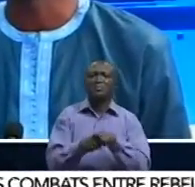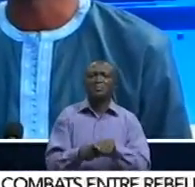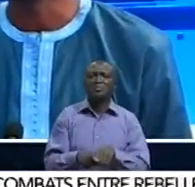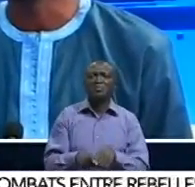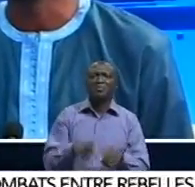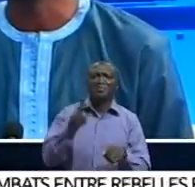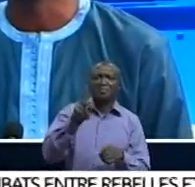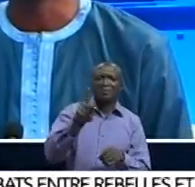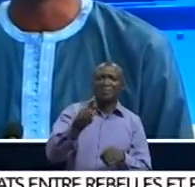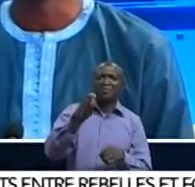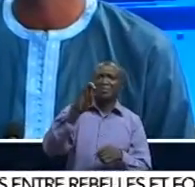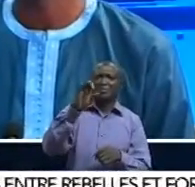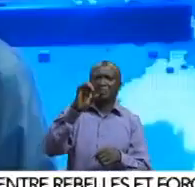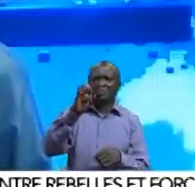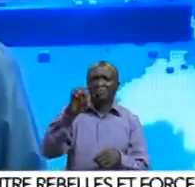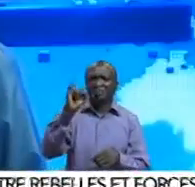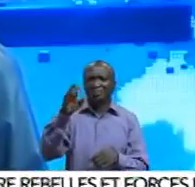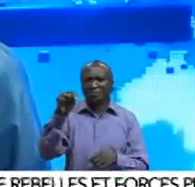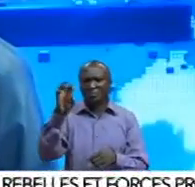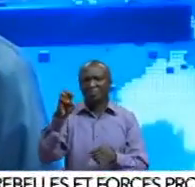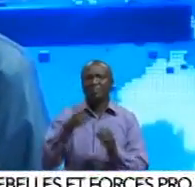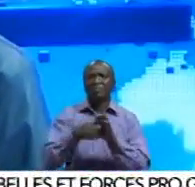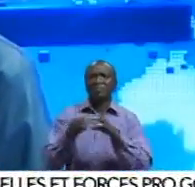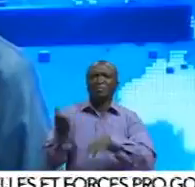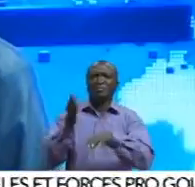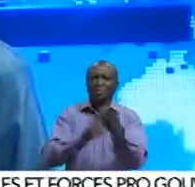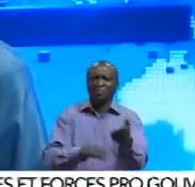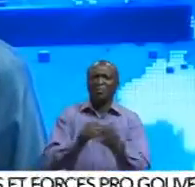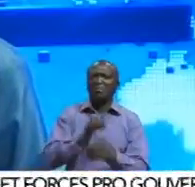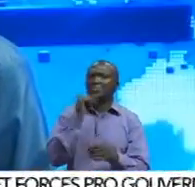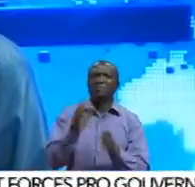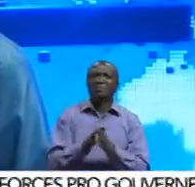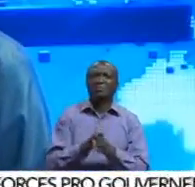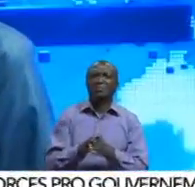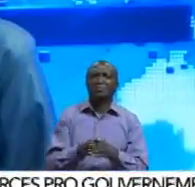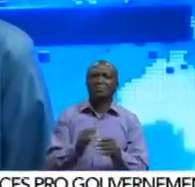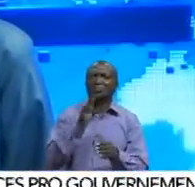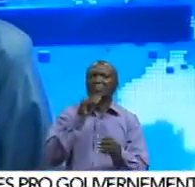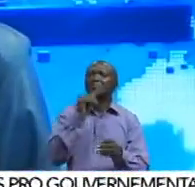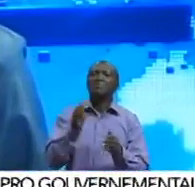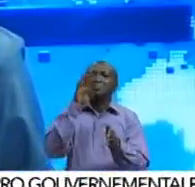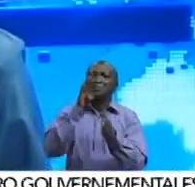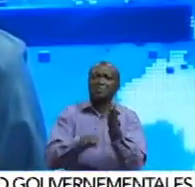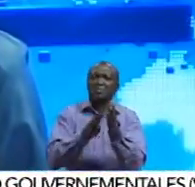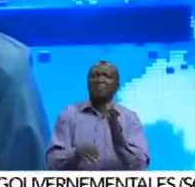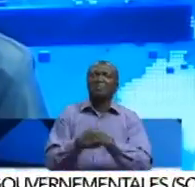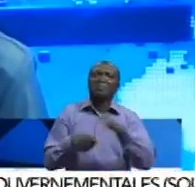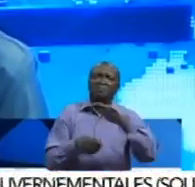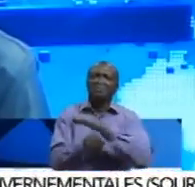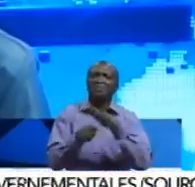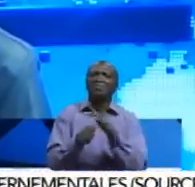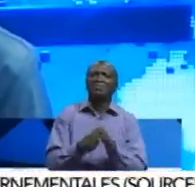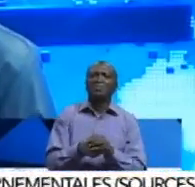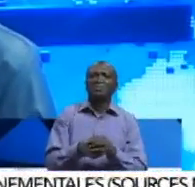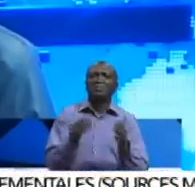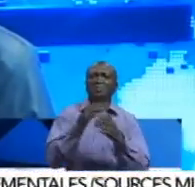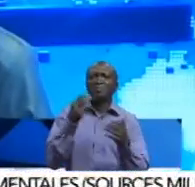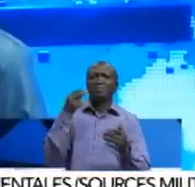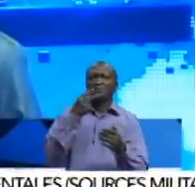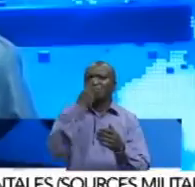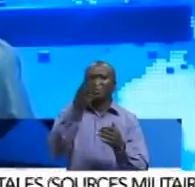de mort est appliquée ça n'a pas d'impact direct sur la criminalité et si on voit la tendance globale au niveau mondial